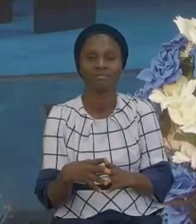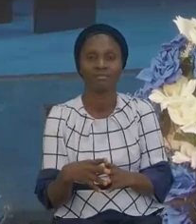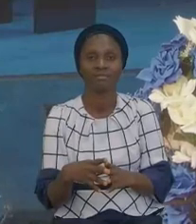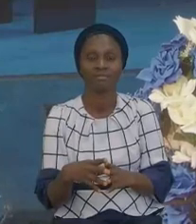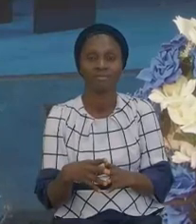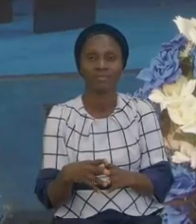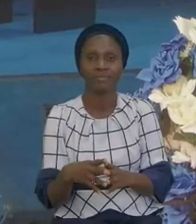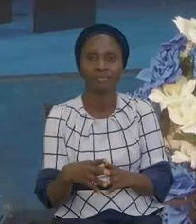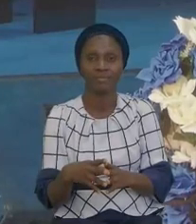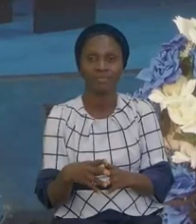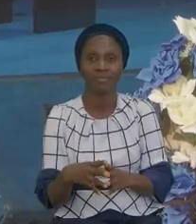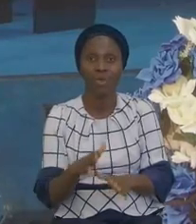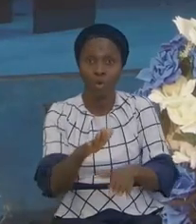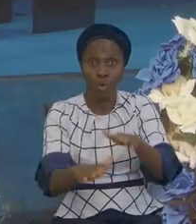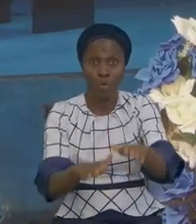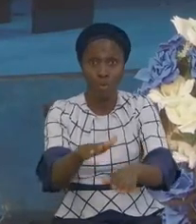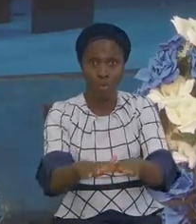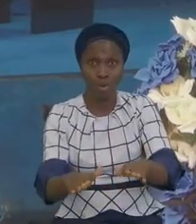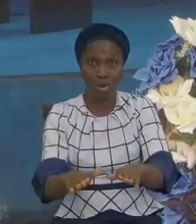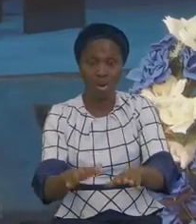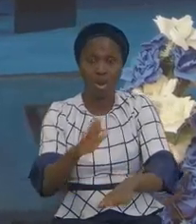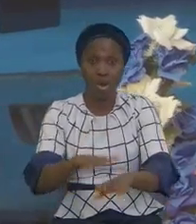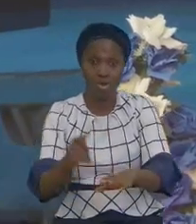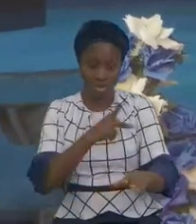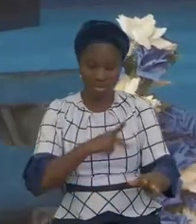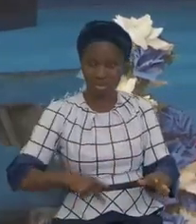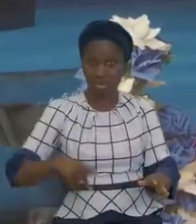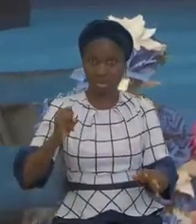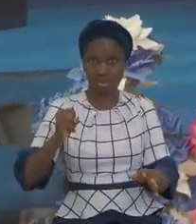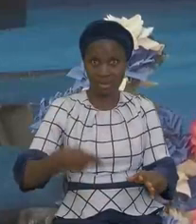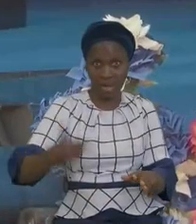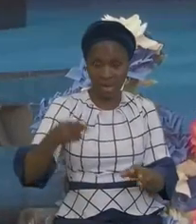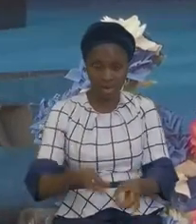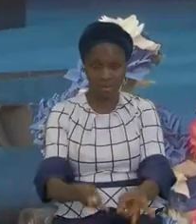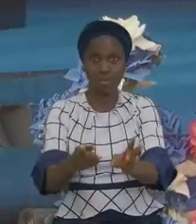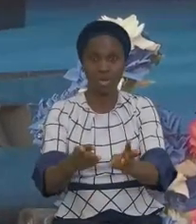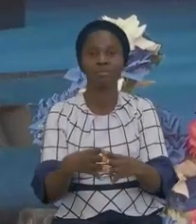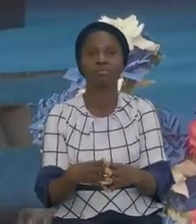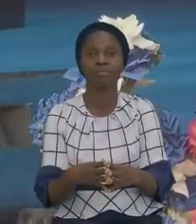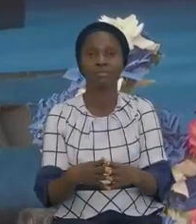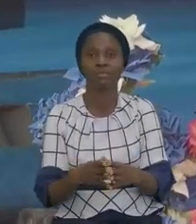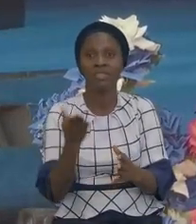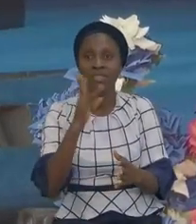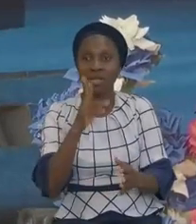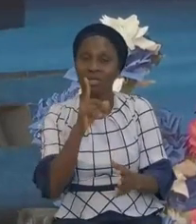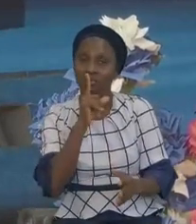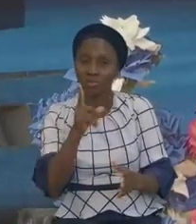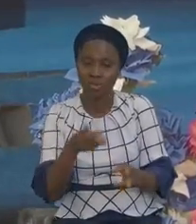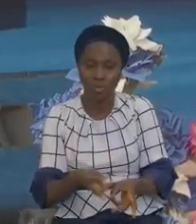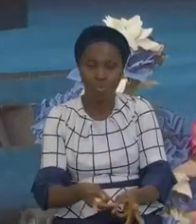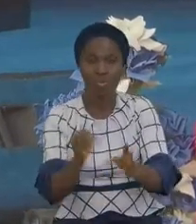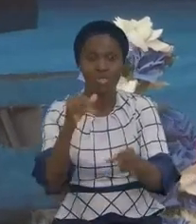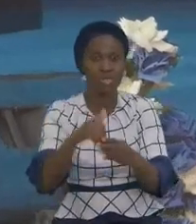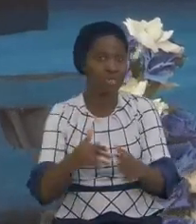Marcher sur la voie royale. Il y a plusieurs chemins dans la vie. Il y a plusieurs sentiers dans la